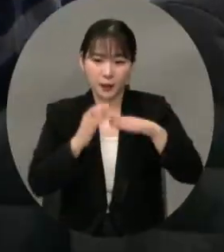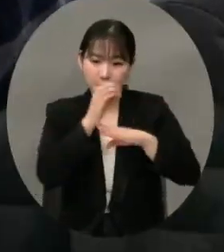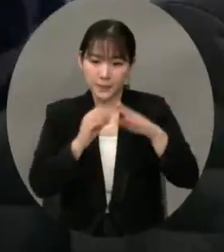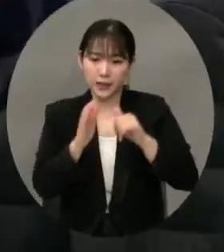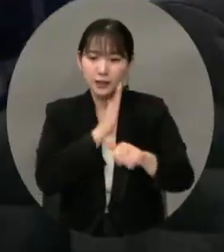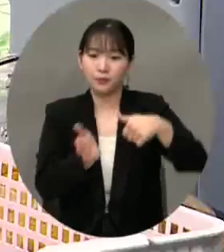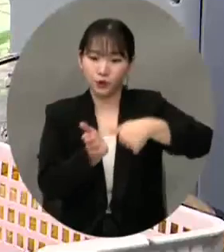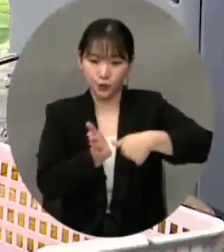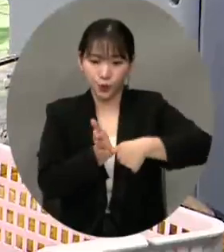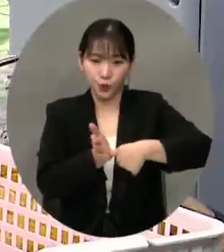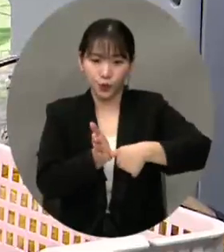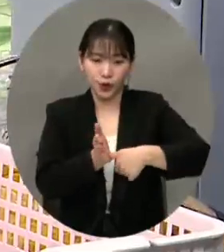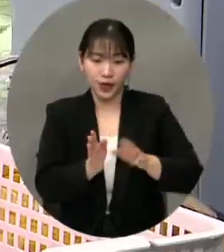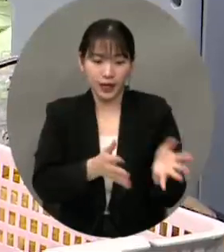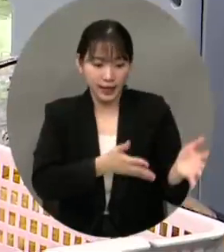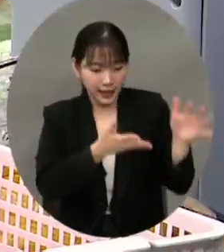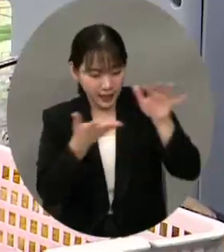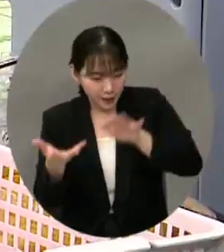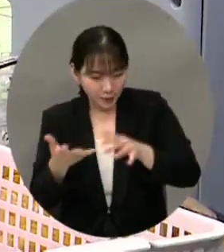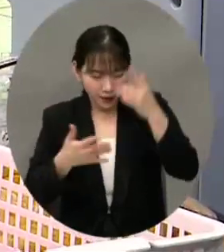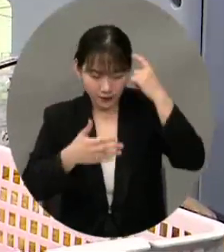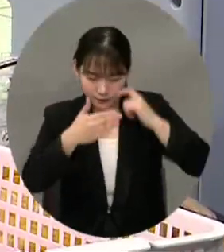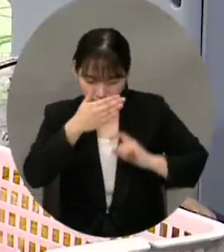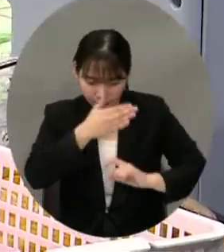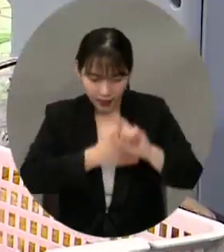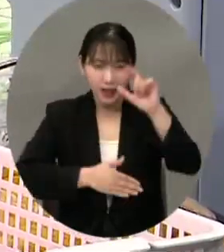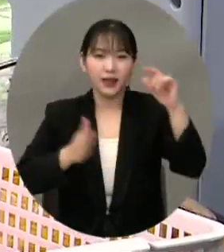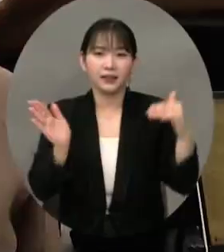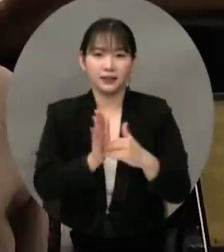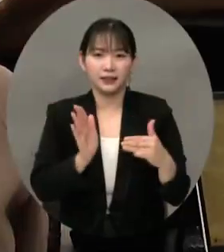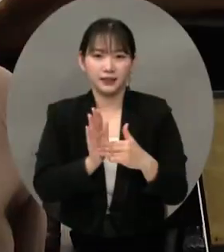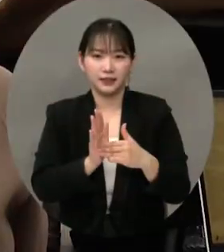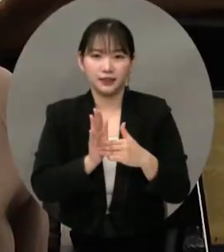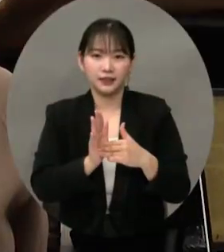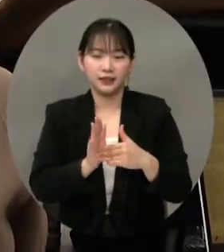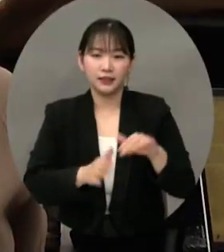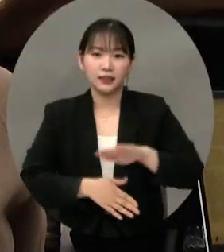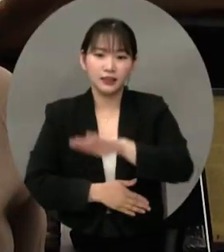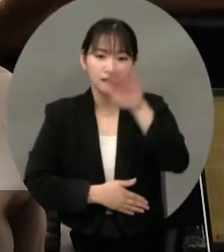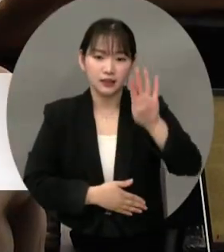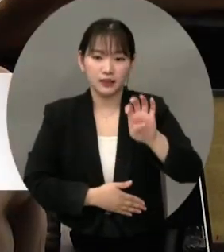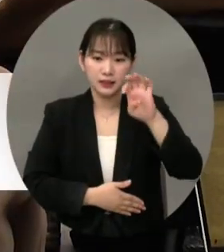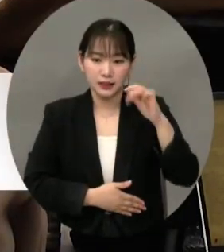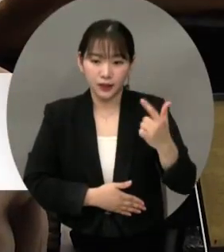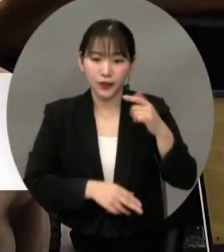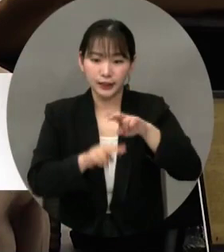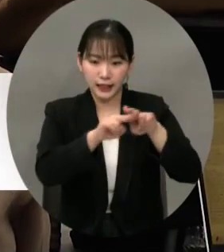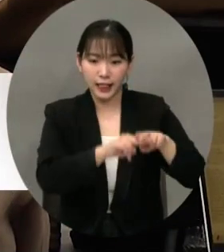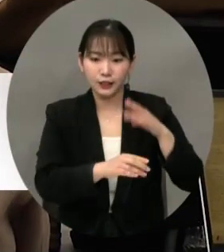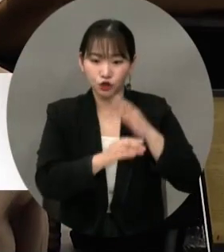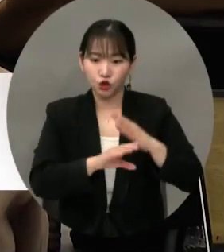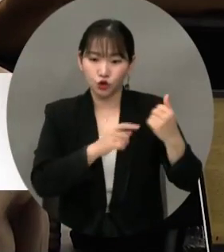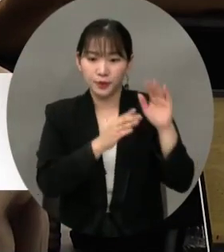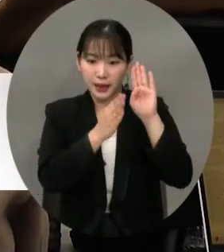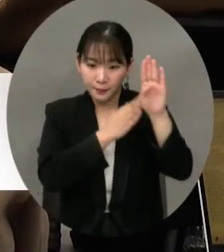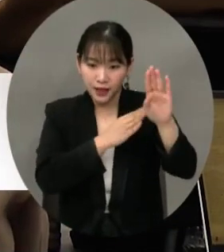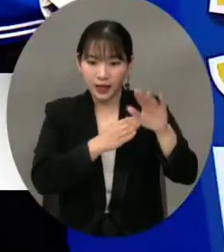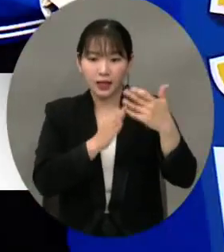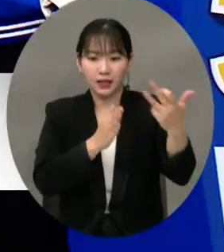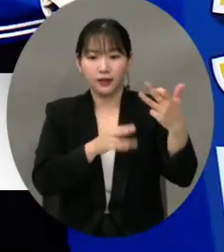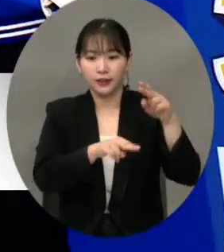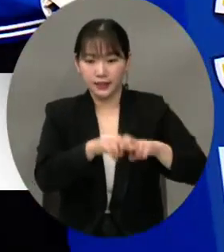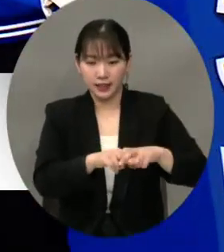투표. 개표는 날이 밝아서야 마무리됐습니다. 전체 46석 가운데 국민의 미래가